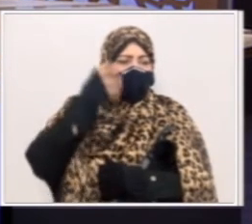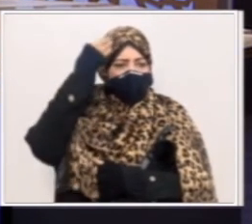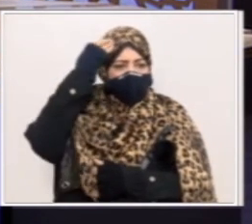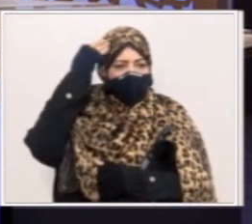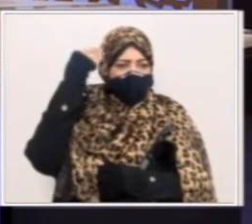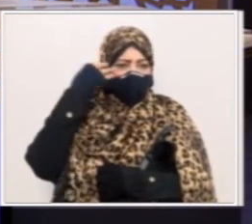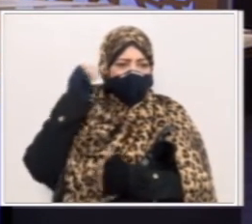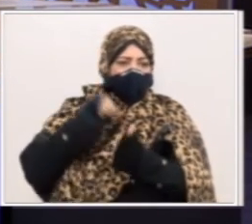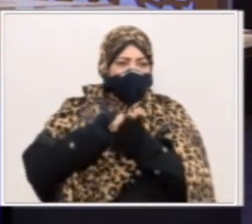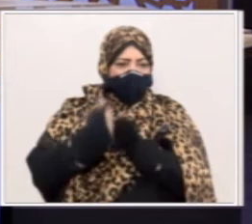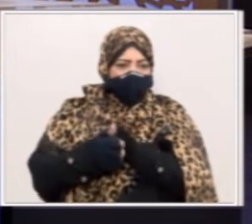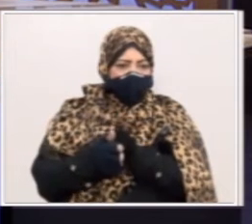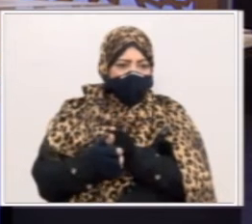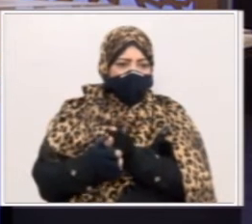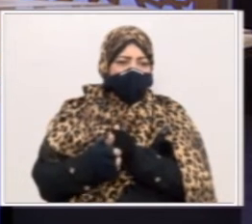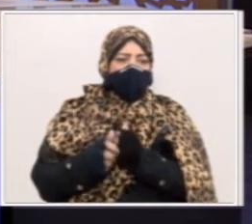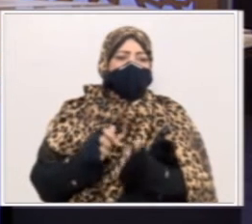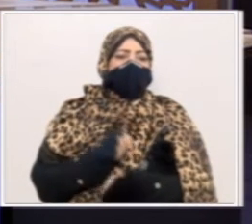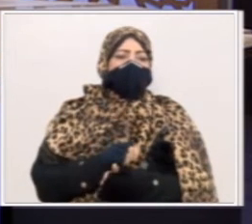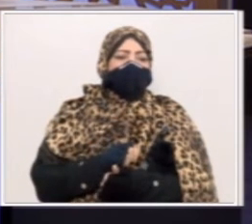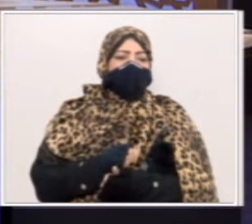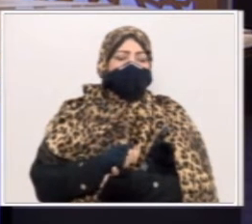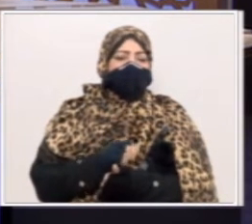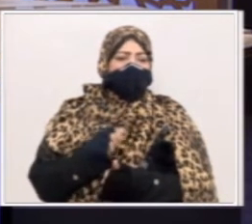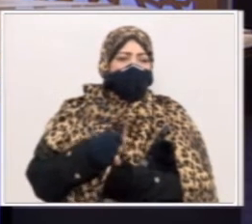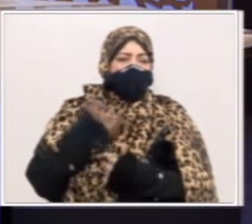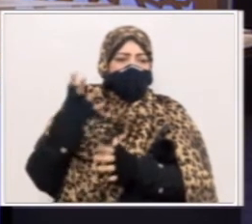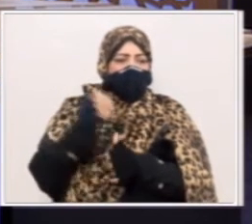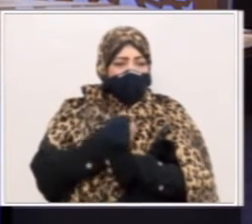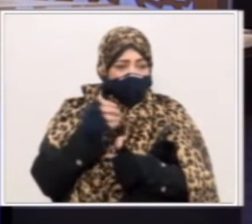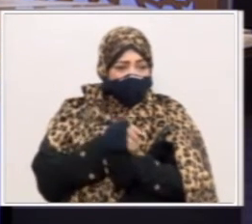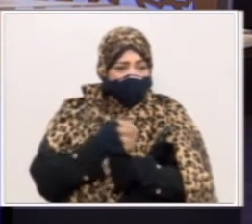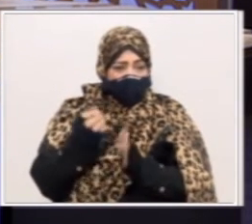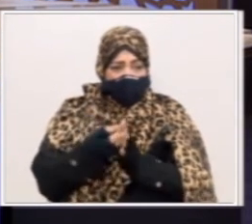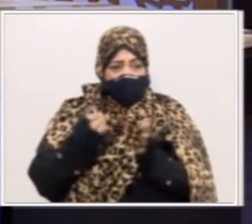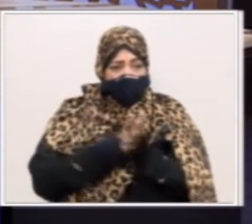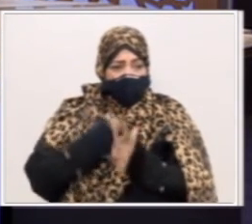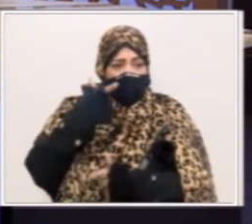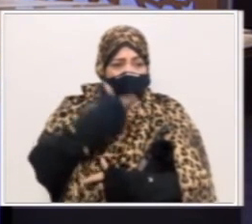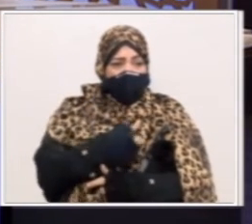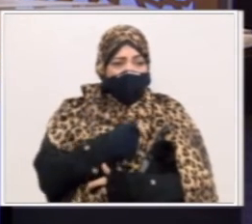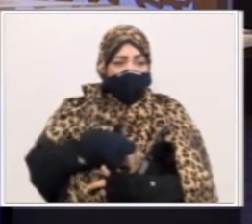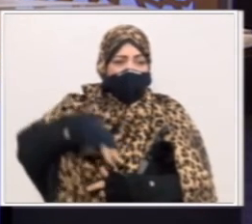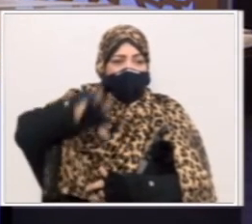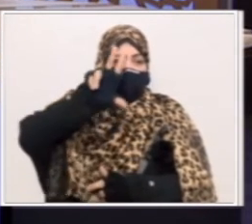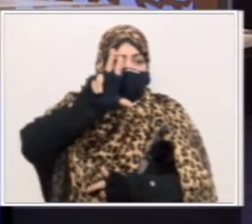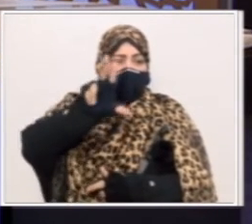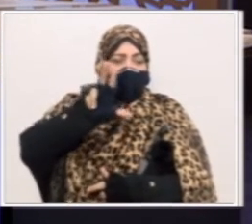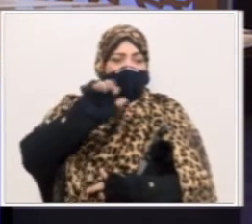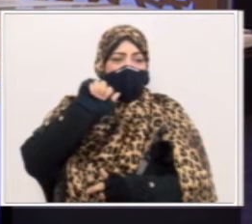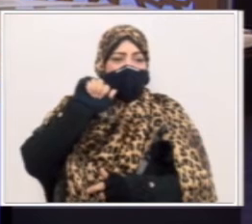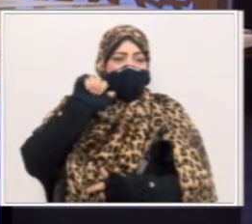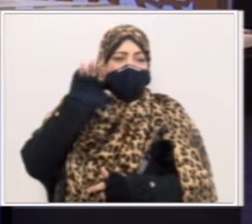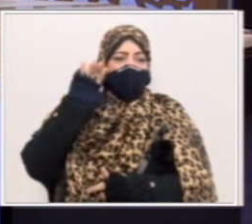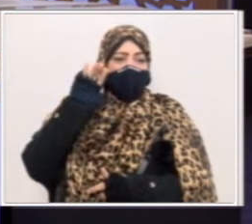المحصنه هي التي العفيفه الطاهره ذات الشرف